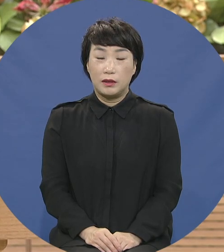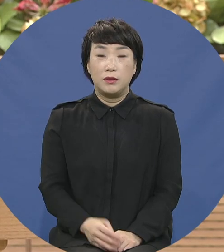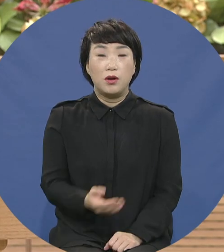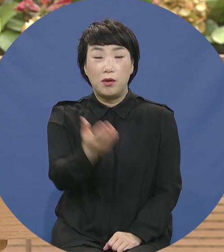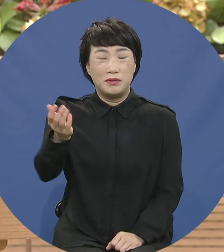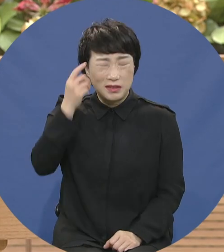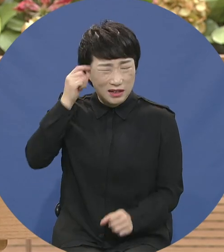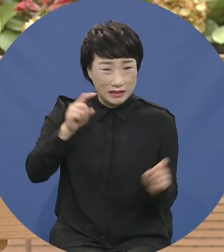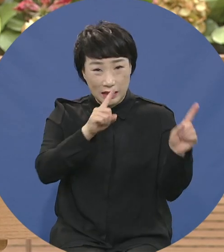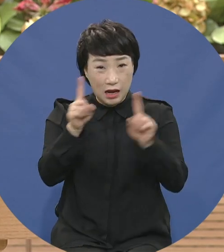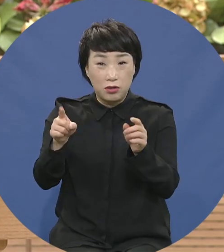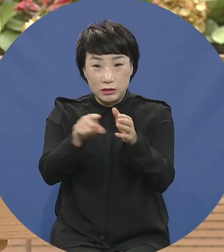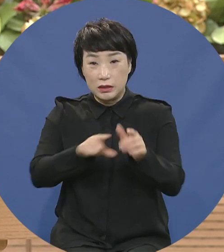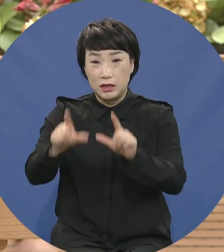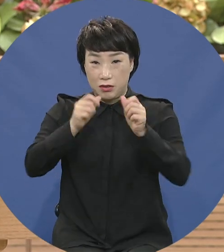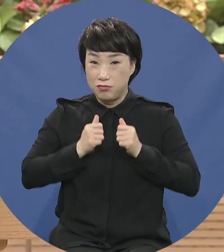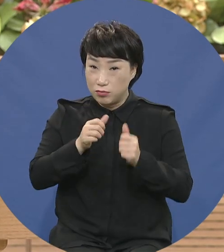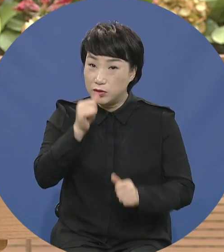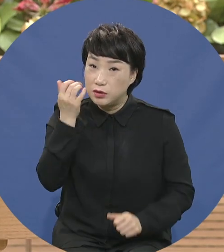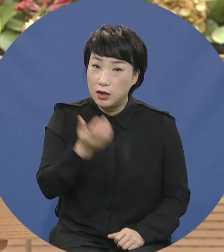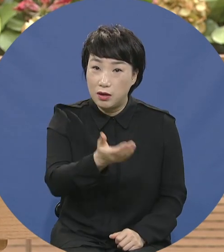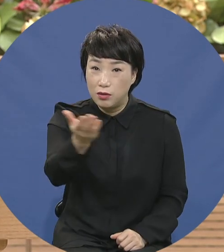정신 바짝 차리고 있느냐. 응?